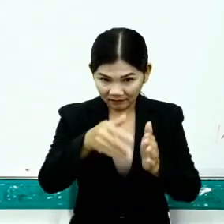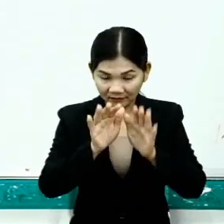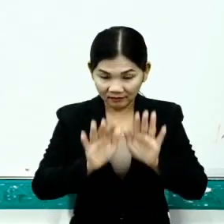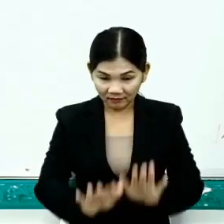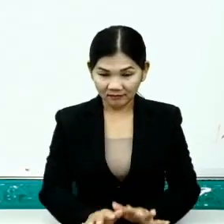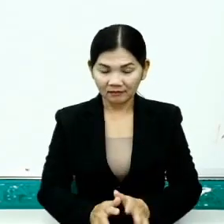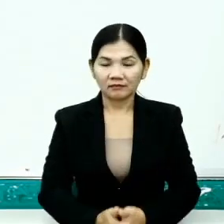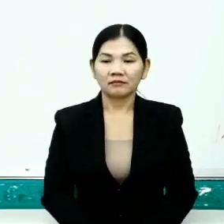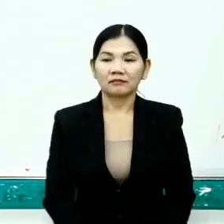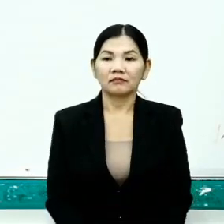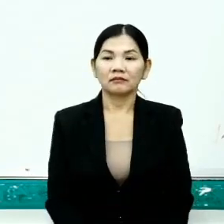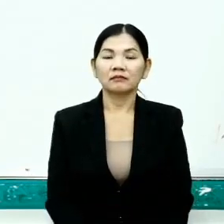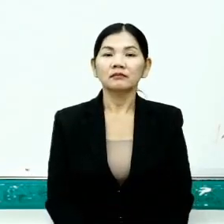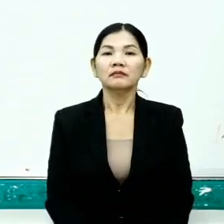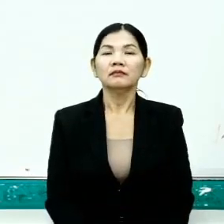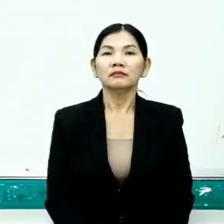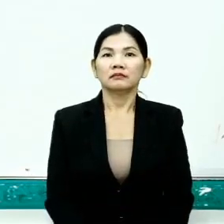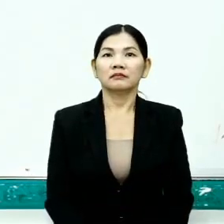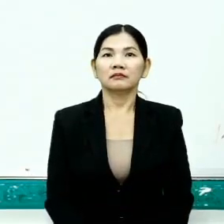cười chó